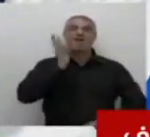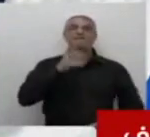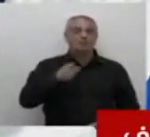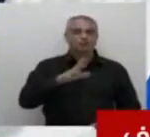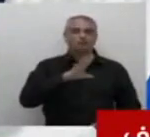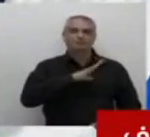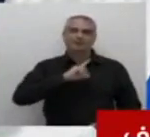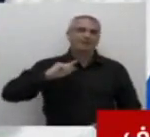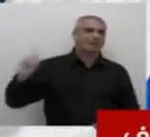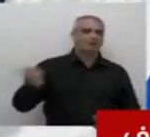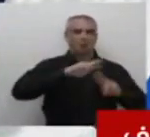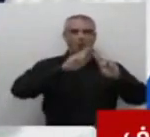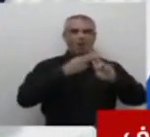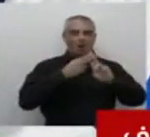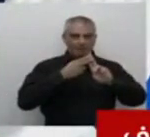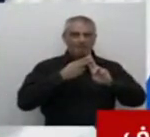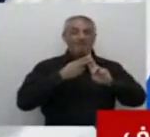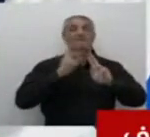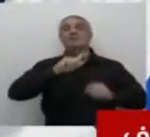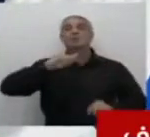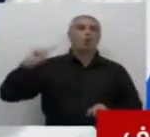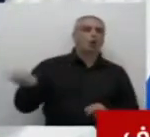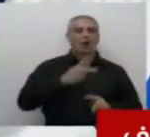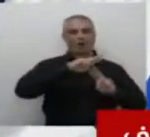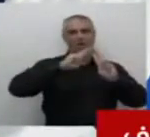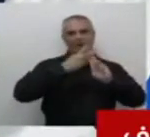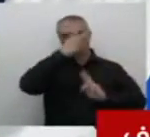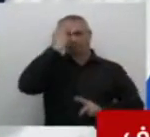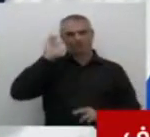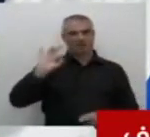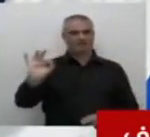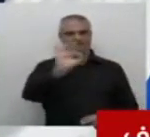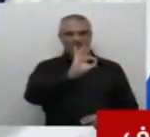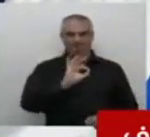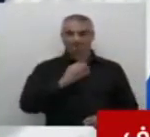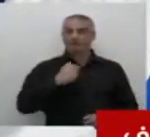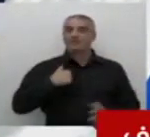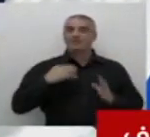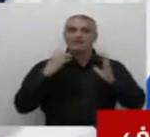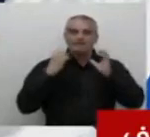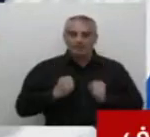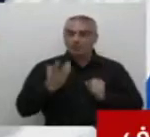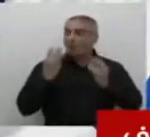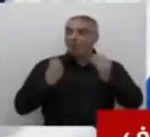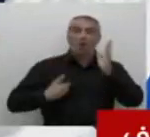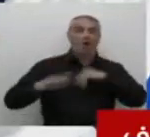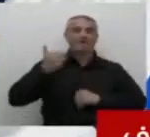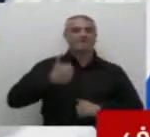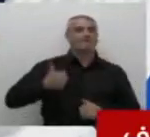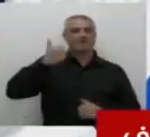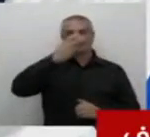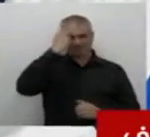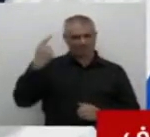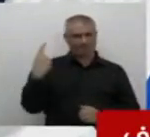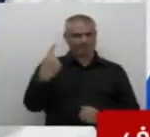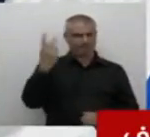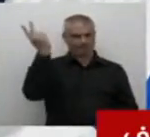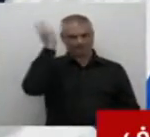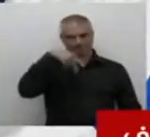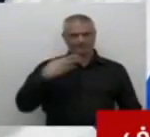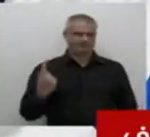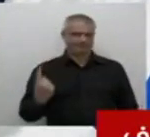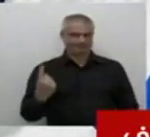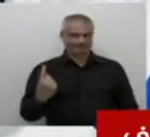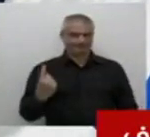ايران وهو محور ارهاب يشكل خطرا على كل العالم وعلى العالم العربي بشكل خاص وانا ادرك